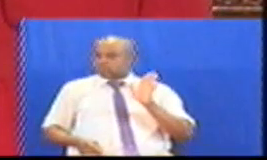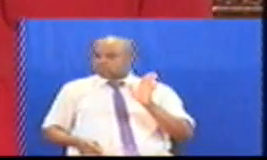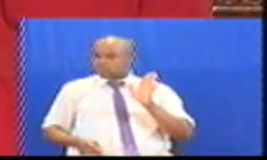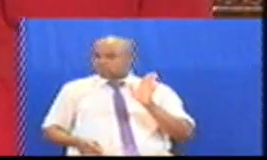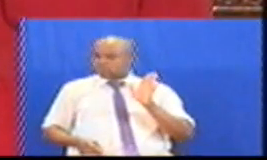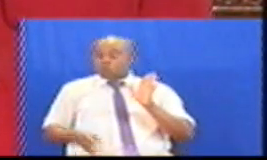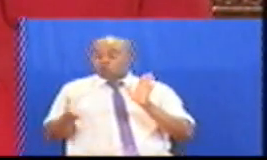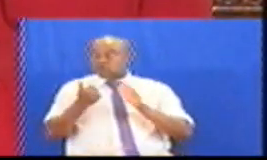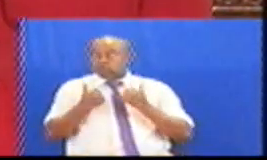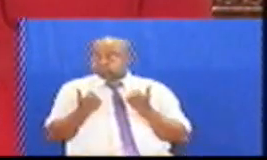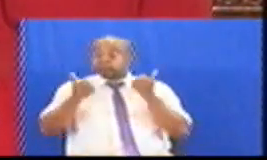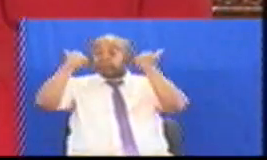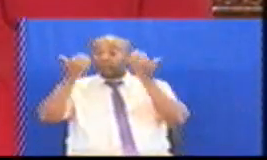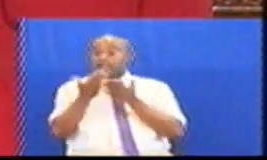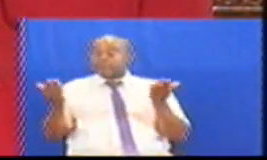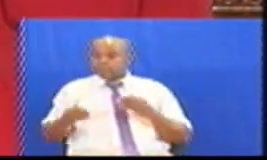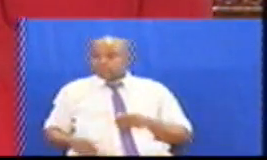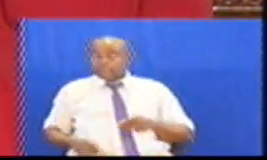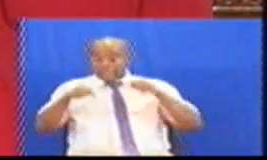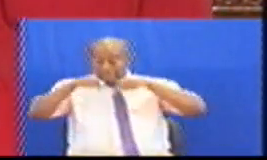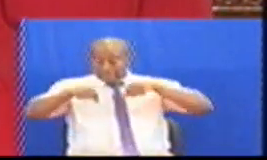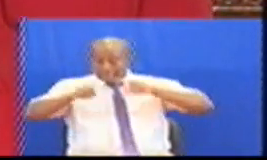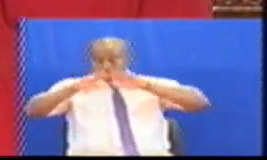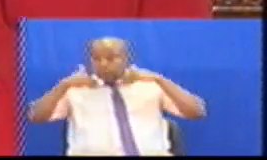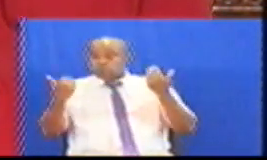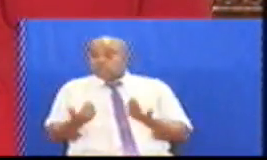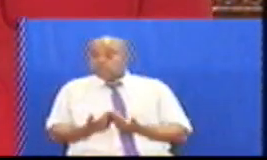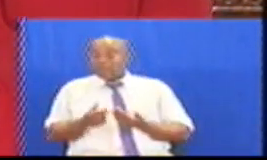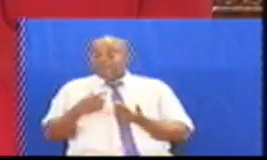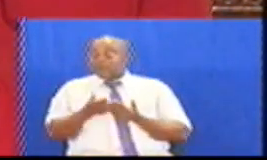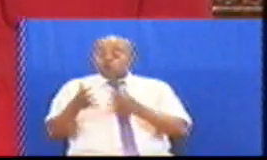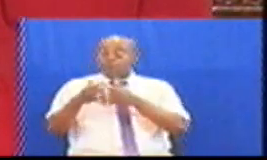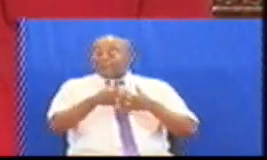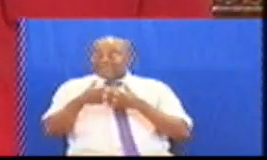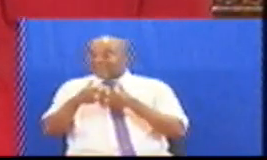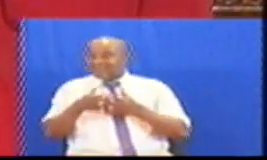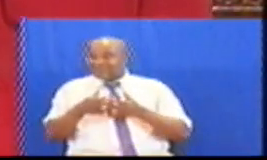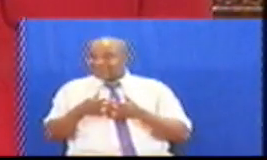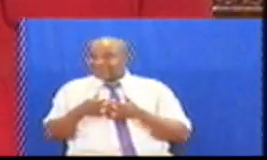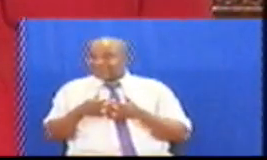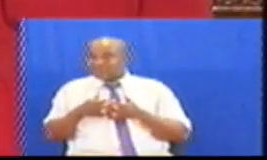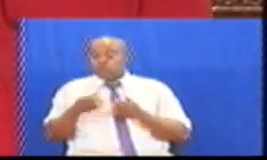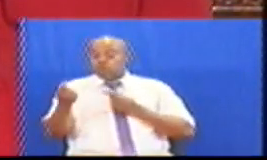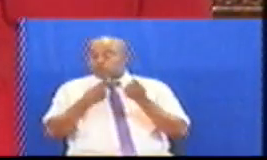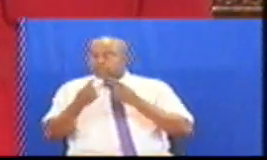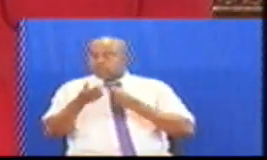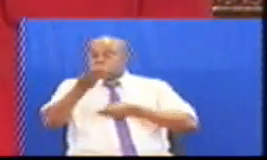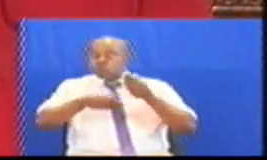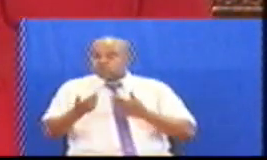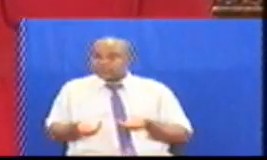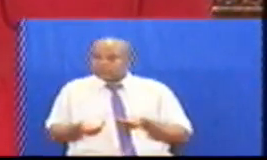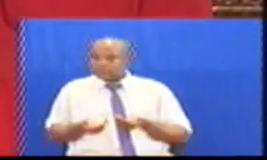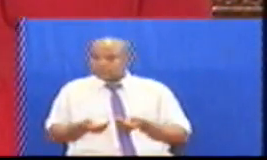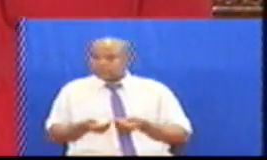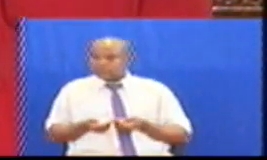alivyo act. Leo hii duniani Marekani taifa kubwa wanajadili kureopen economy. Kwa sababu imagine kwa taifa